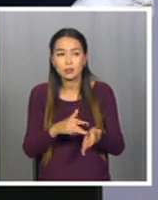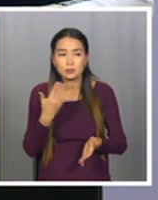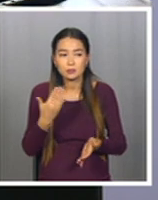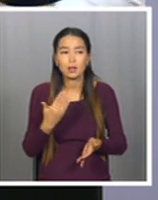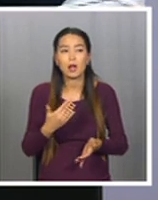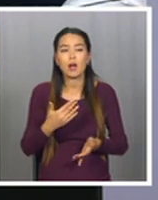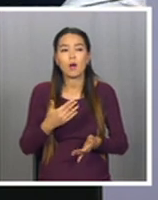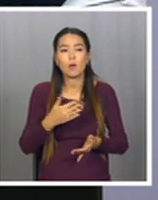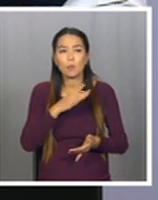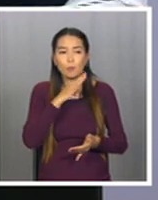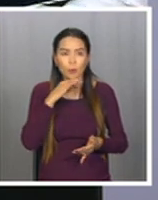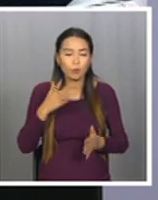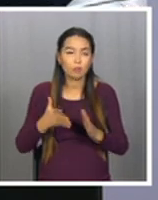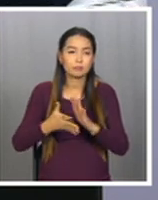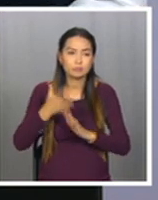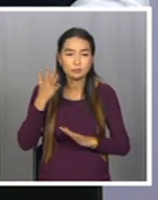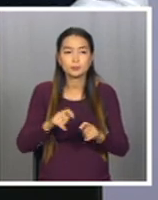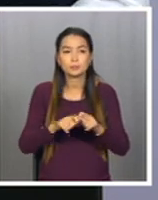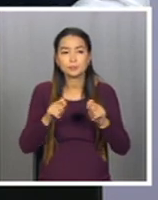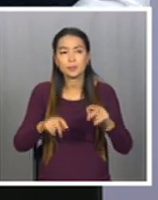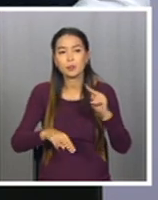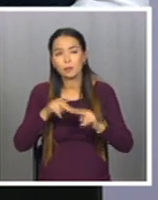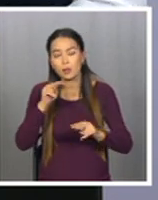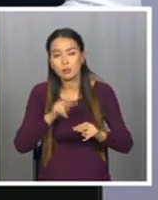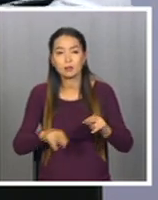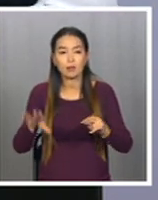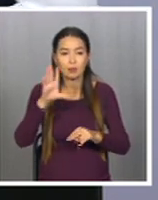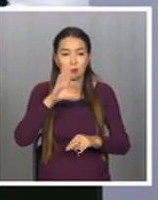мен шіркеулердің салынғанын білеміз.